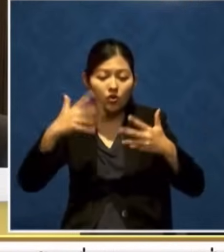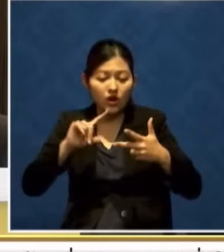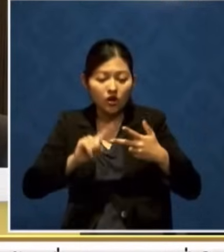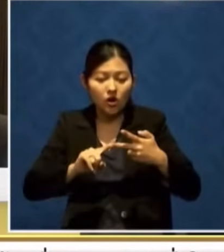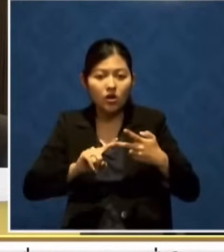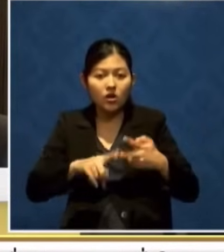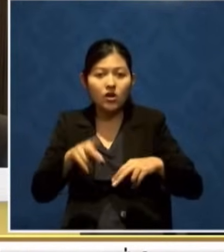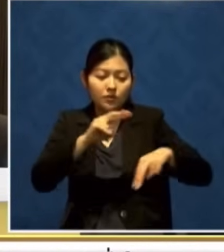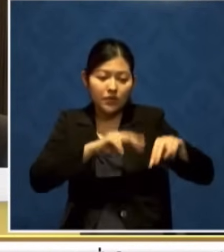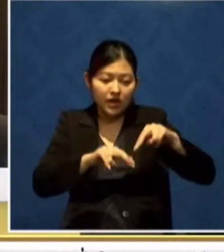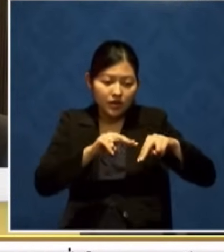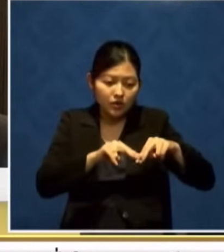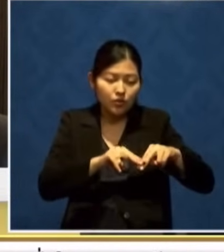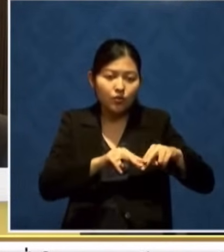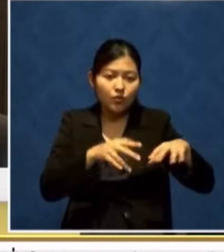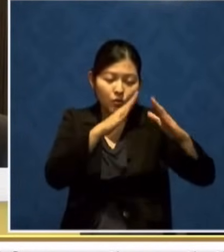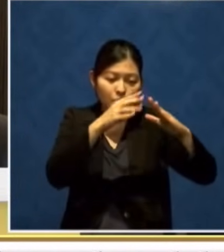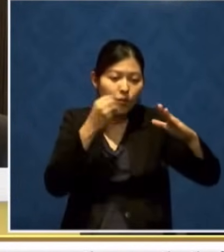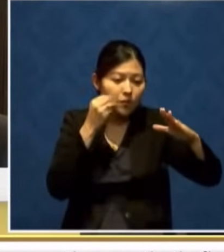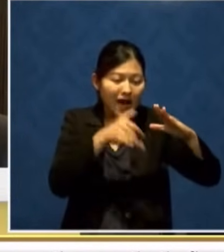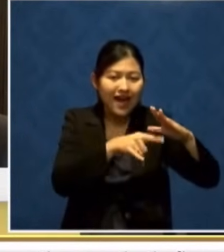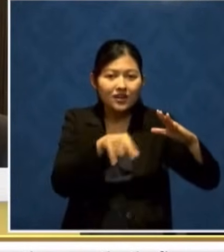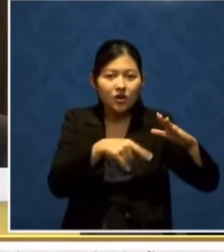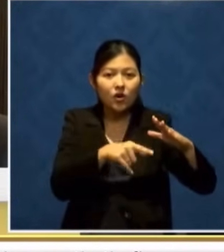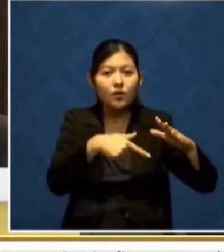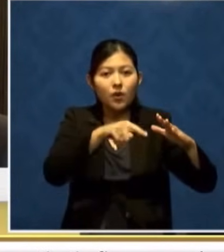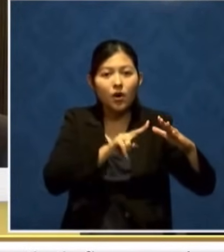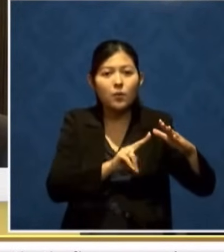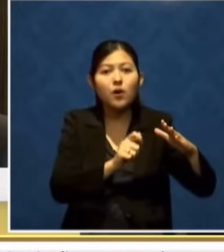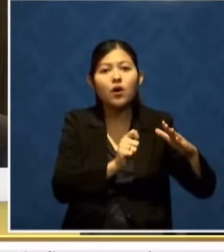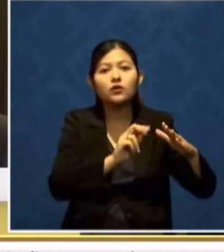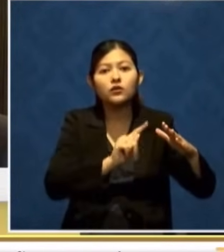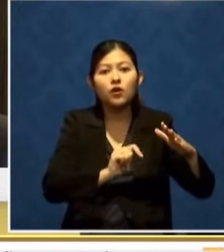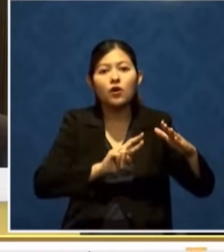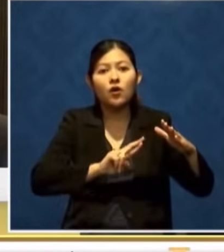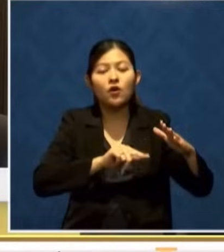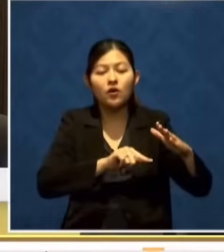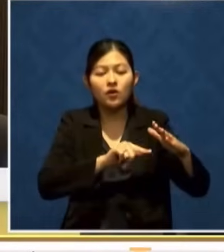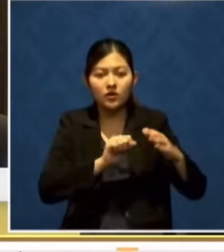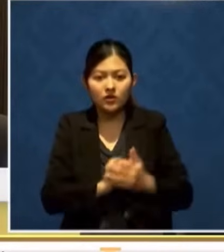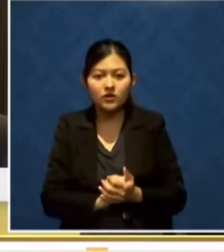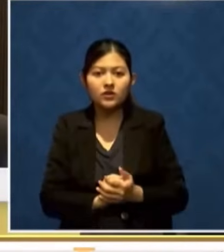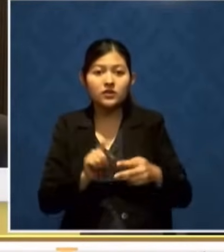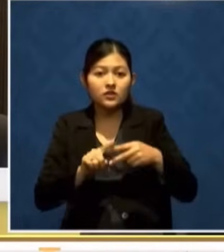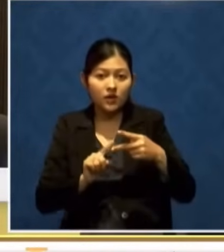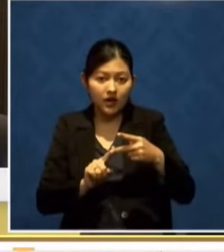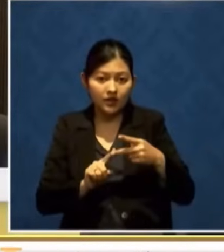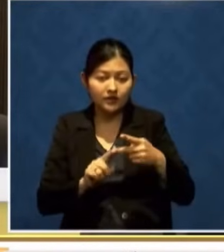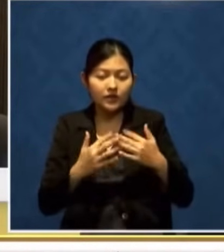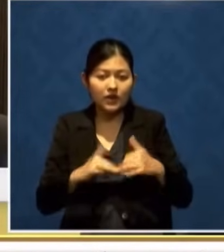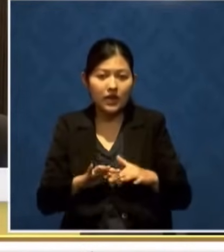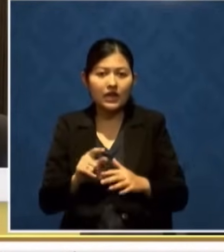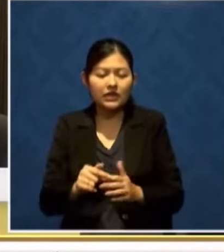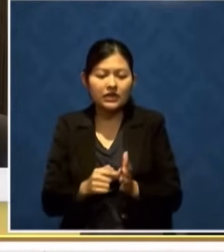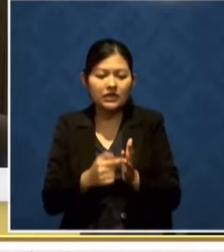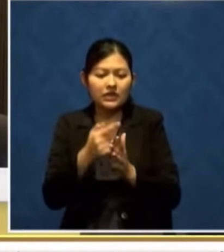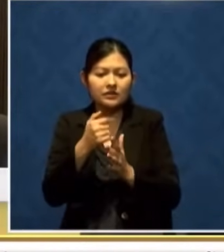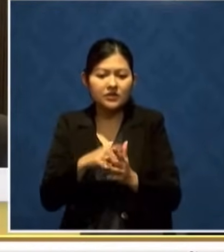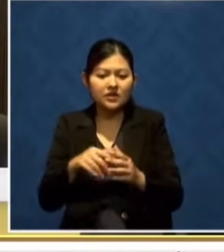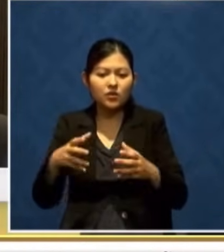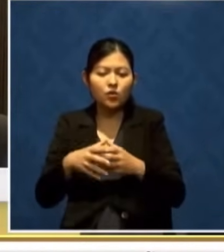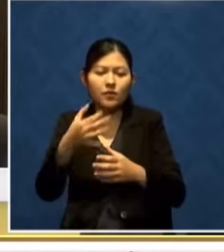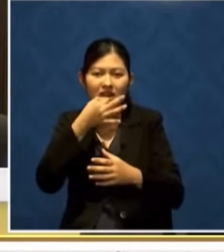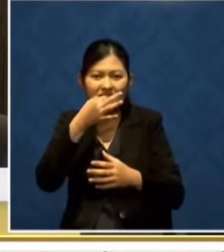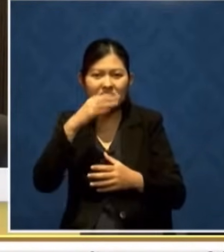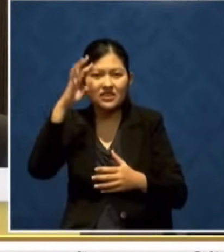ตรสิ่งที่ต้องยอมรับกันอย่างตรงไปตรงมาครับว่าสิ่งที่เกิดขึ้นในองค์กรตำรวจ